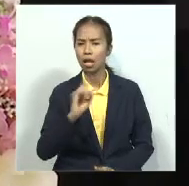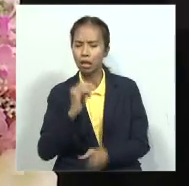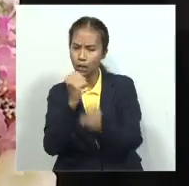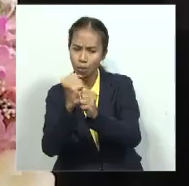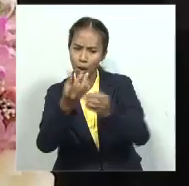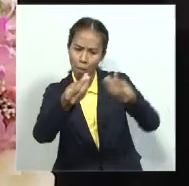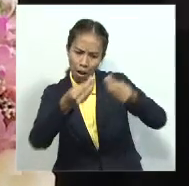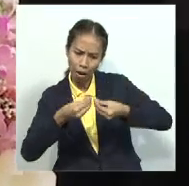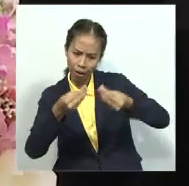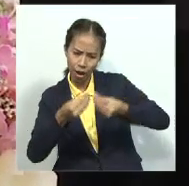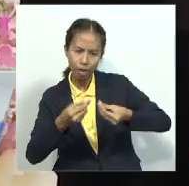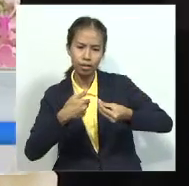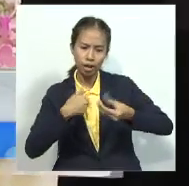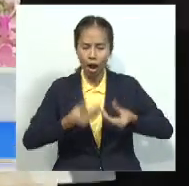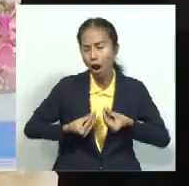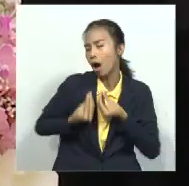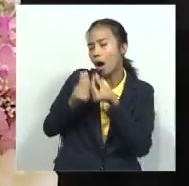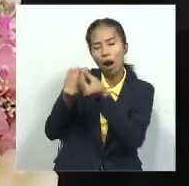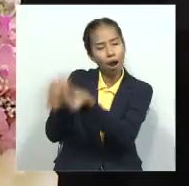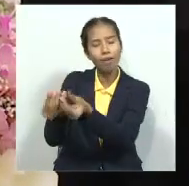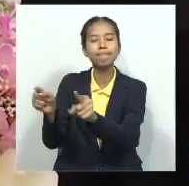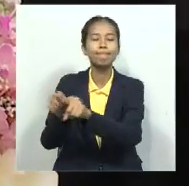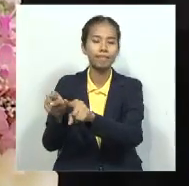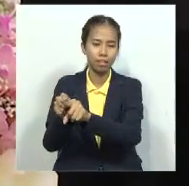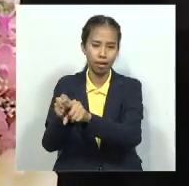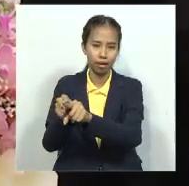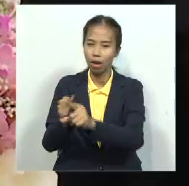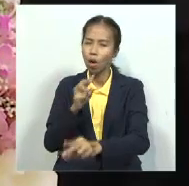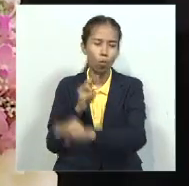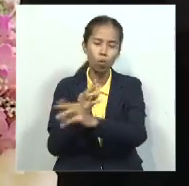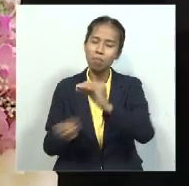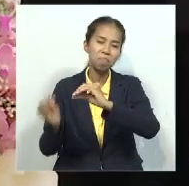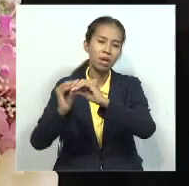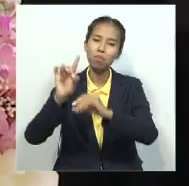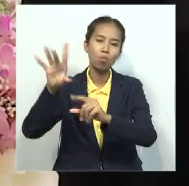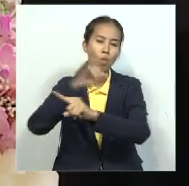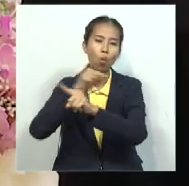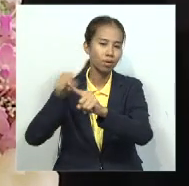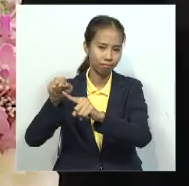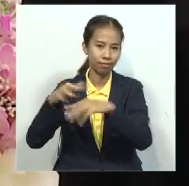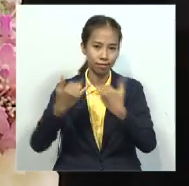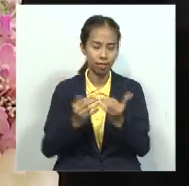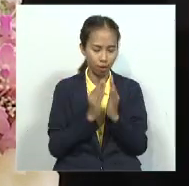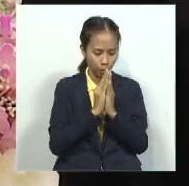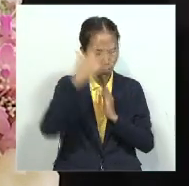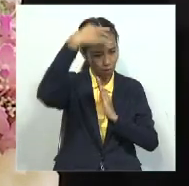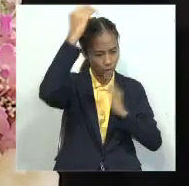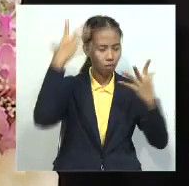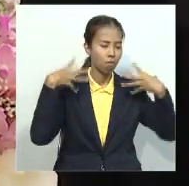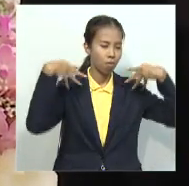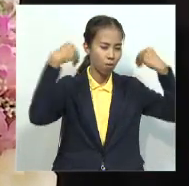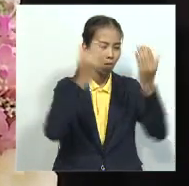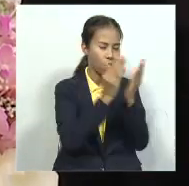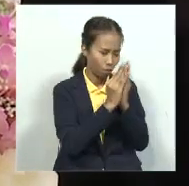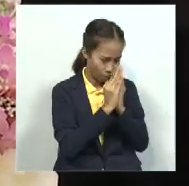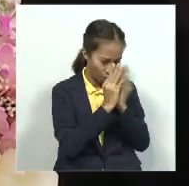ขอให้สนองตอบกับท่านและครอบครัวของท่านบุคคลที่รักของท่านเป็นร้อยเท่าพันทวีขอกราบพระนาคุณพระศรีรัตน์ไตรสิ่งทั้งหลาย